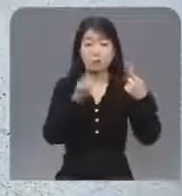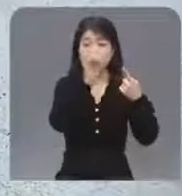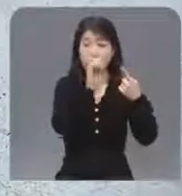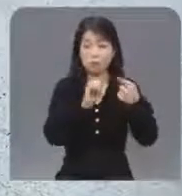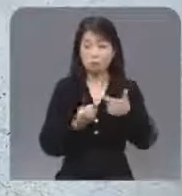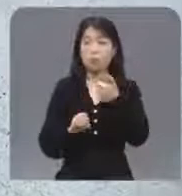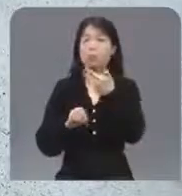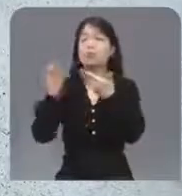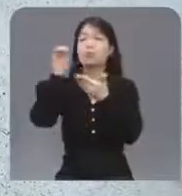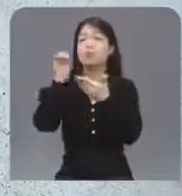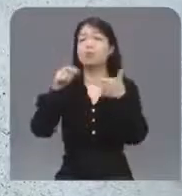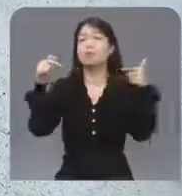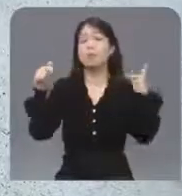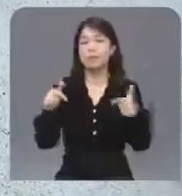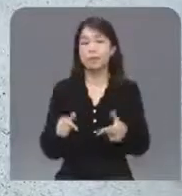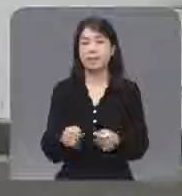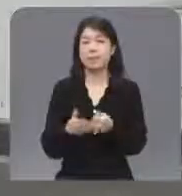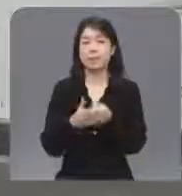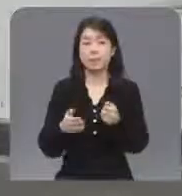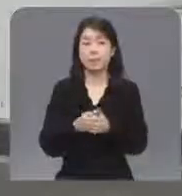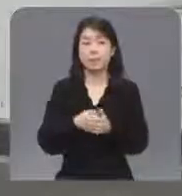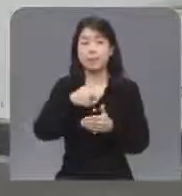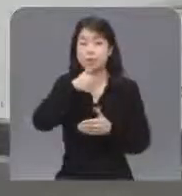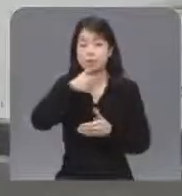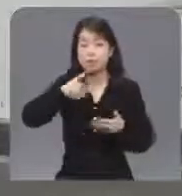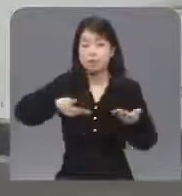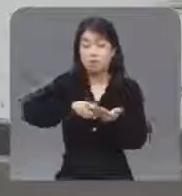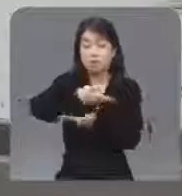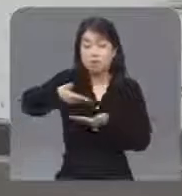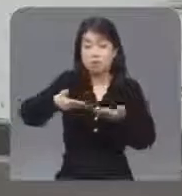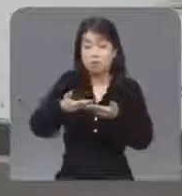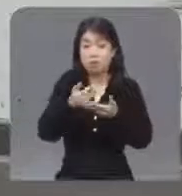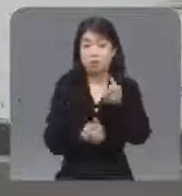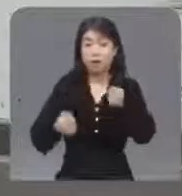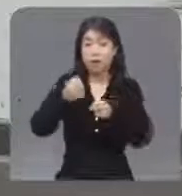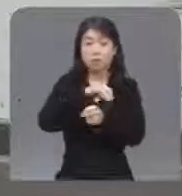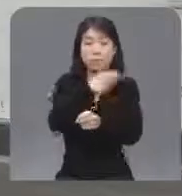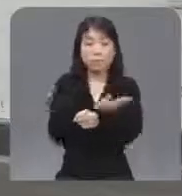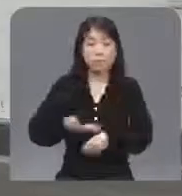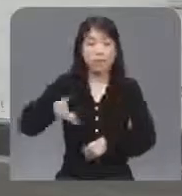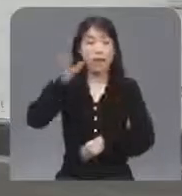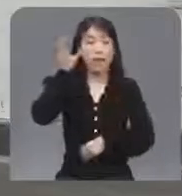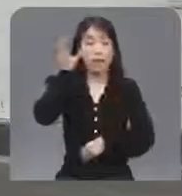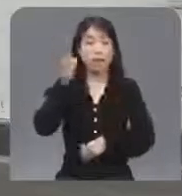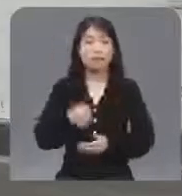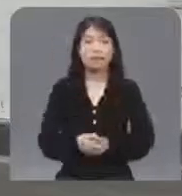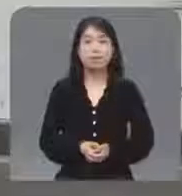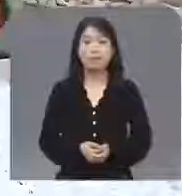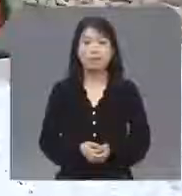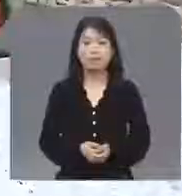59% 로 줄어 들어서 물순환 회복력 상승을 기대하고 있습니다